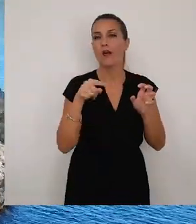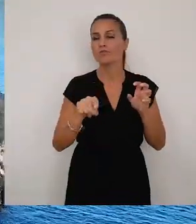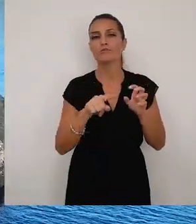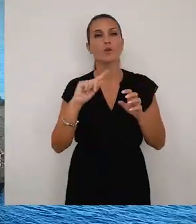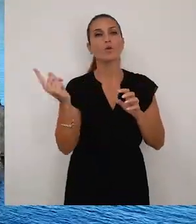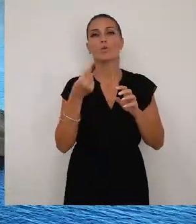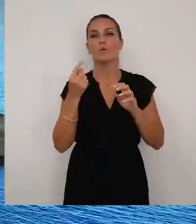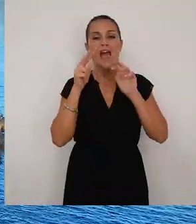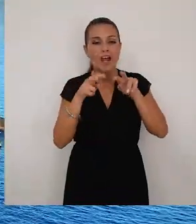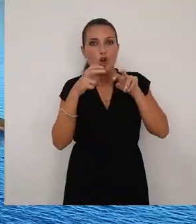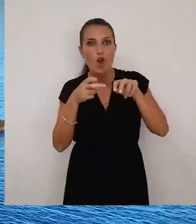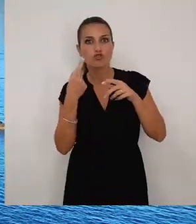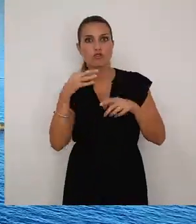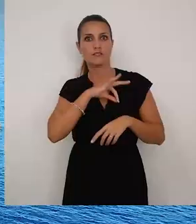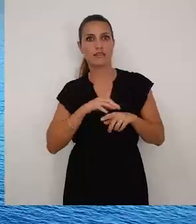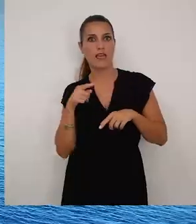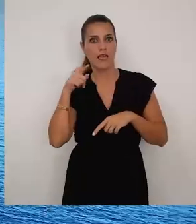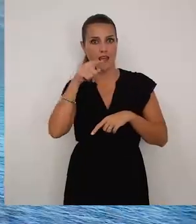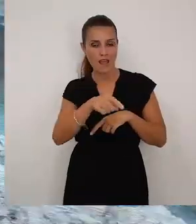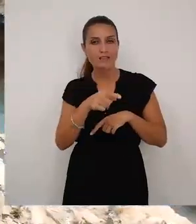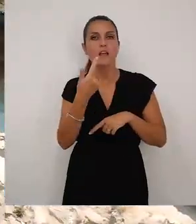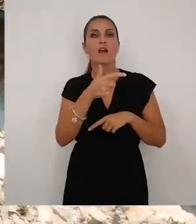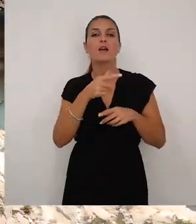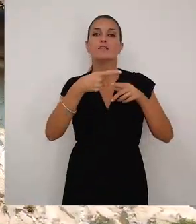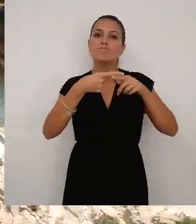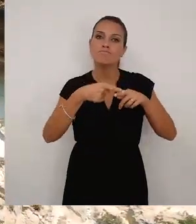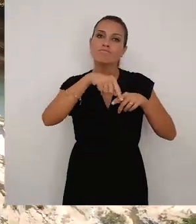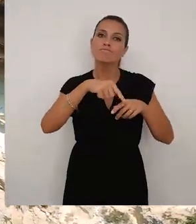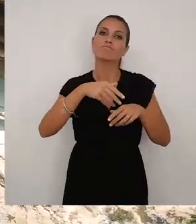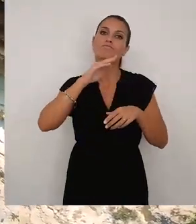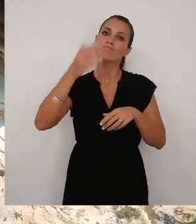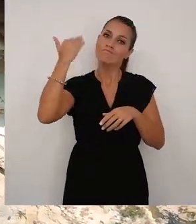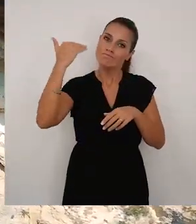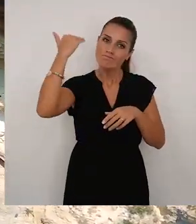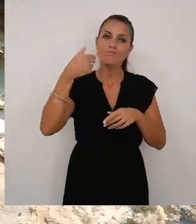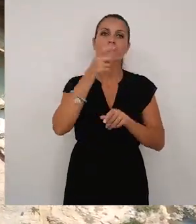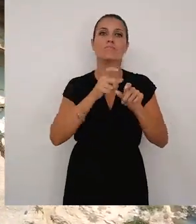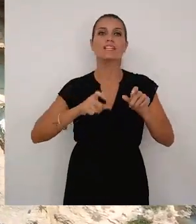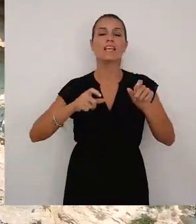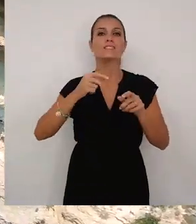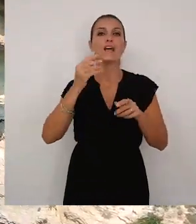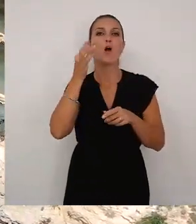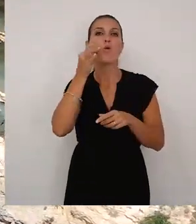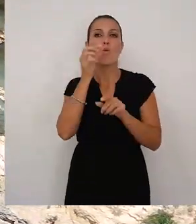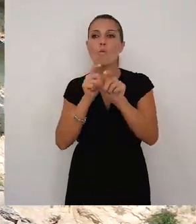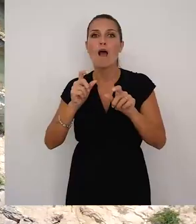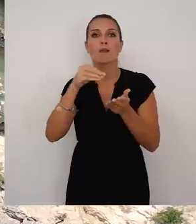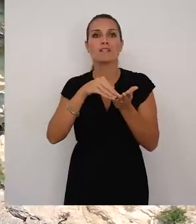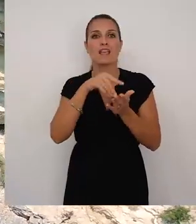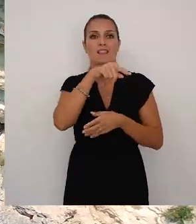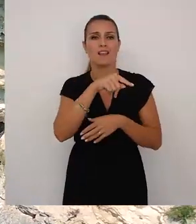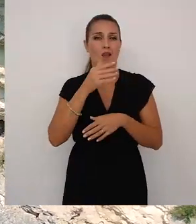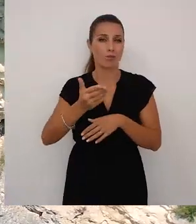Le grotte sono di interesse archeologico, testimonianza dell'antica presenza umana nel territorio basso salentino.